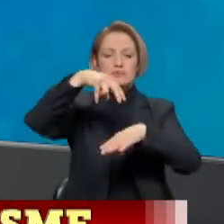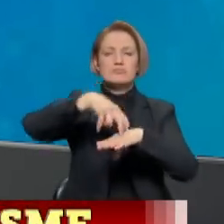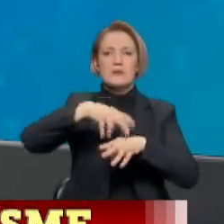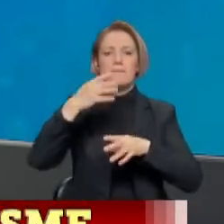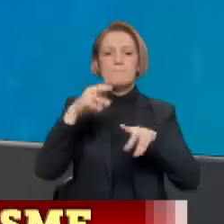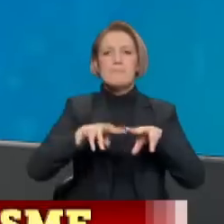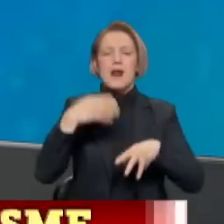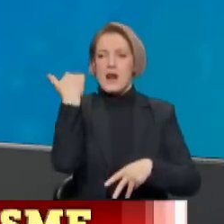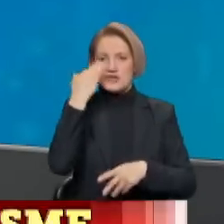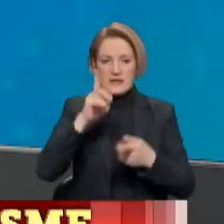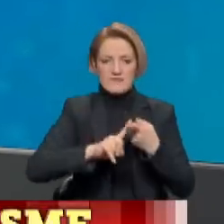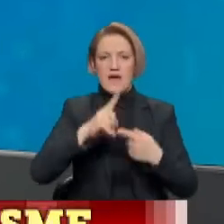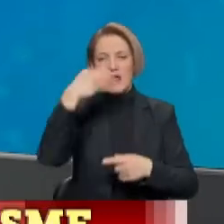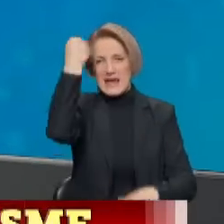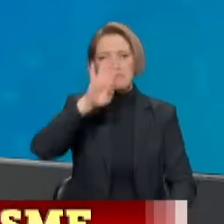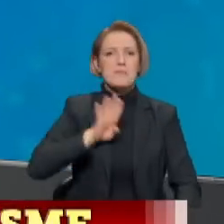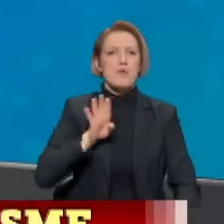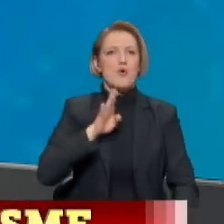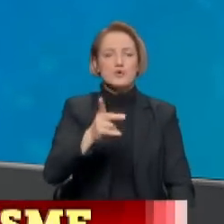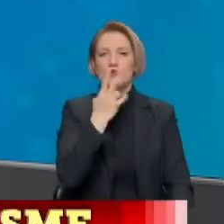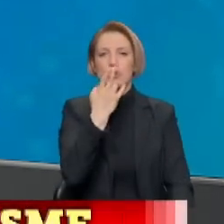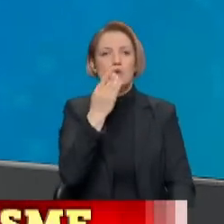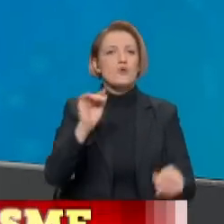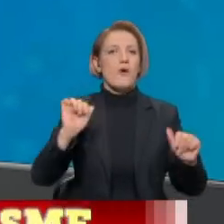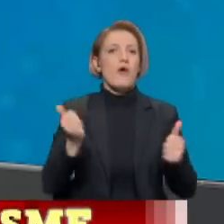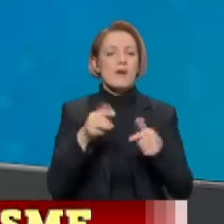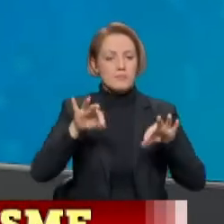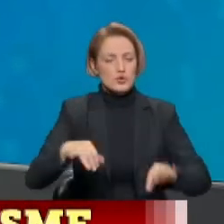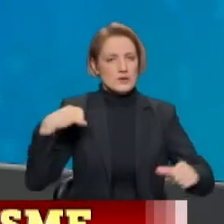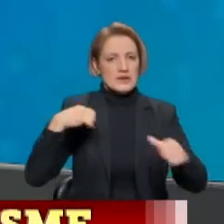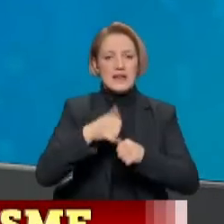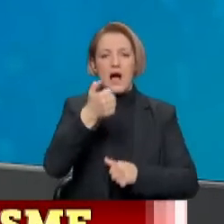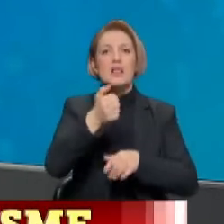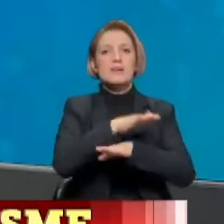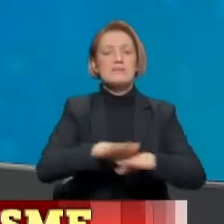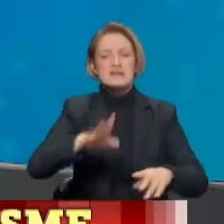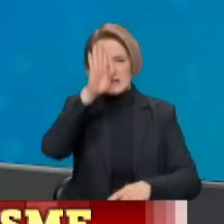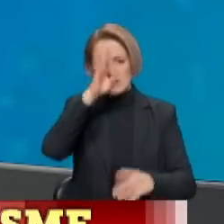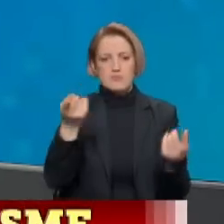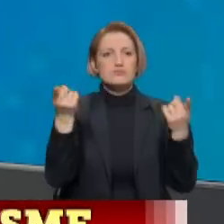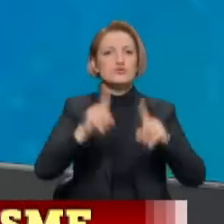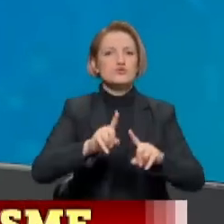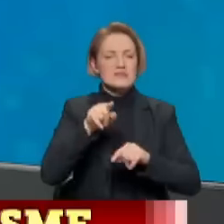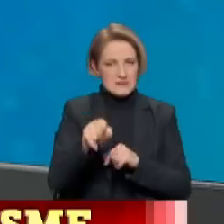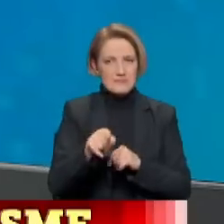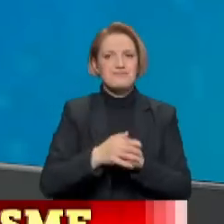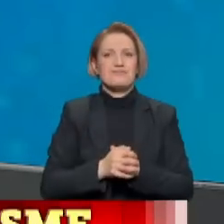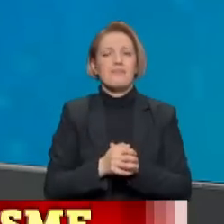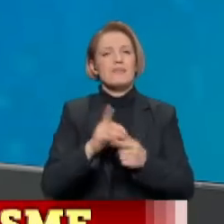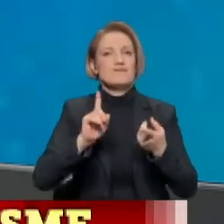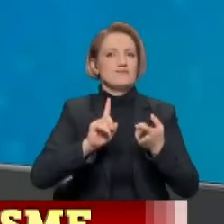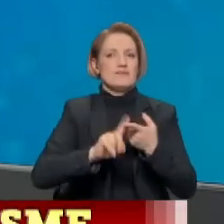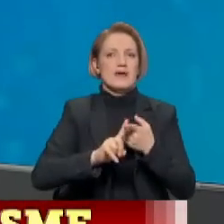Meral Akşener'in ve Ekrem İmamoğlu'nun verdiği mesajlar ne kadar önemliyse, bugün yine Altılı Masa'nın İstanbul'da buluşması, Saraçhane'de buluşması